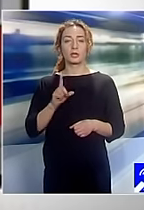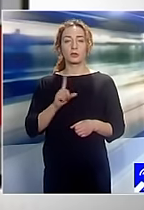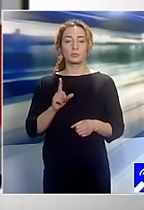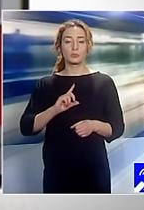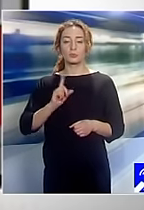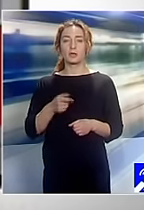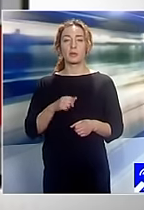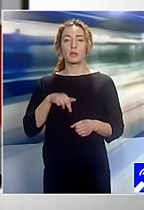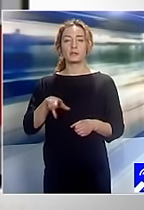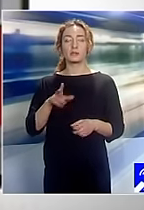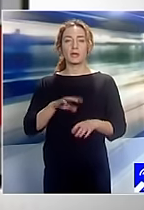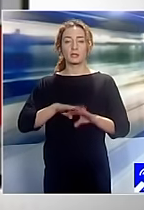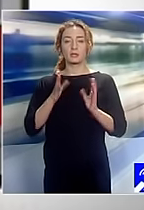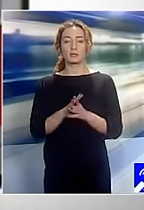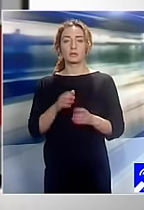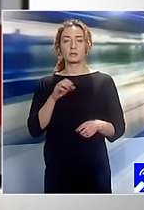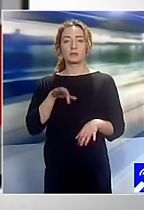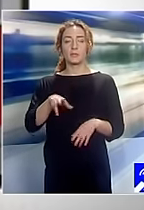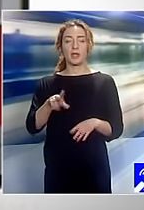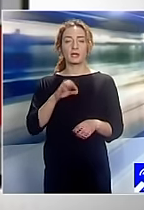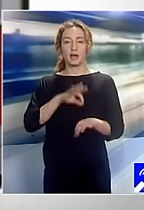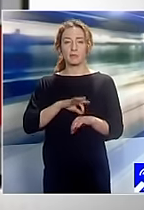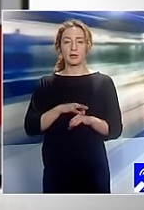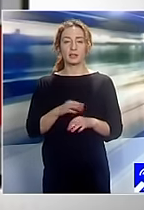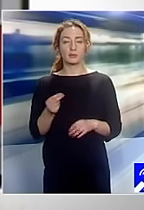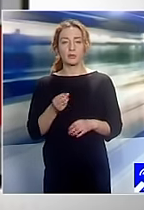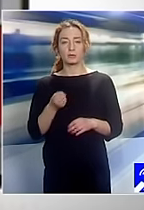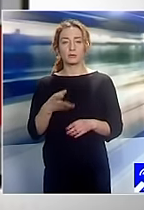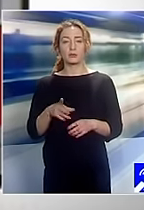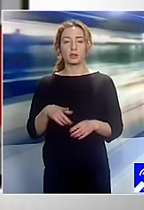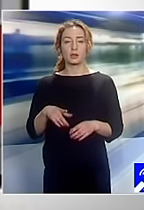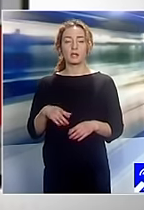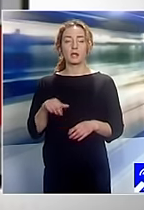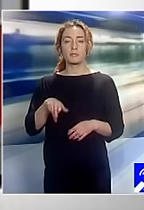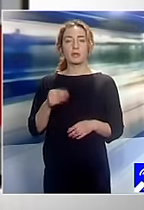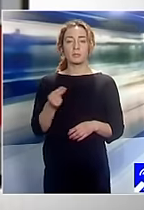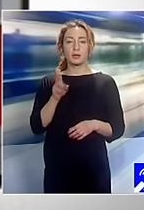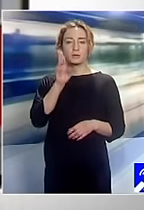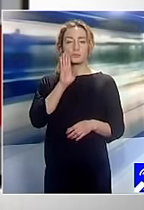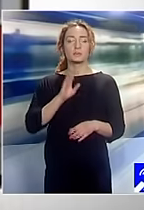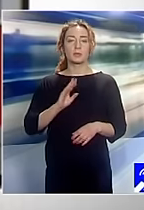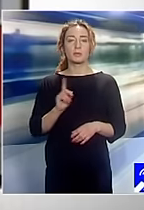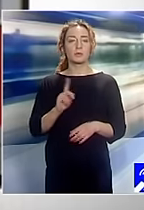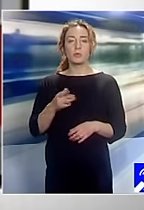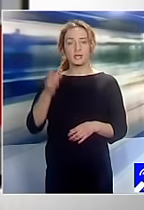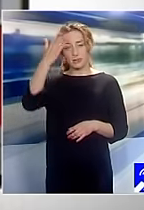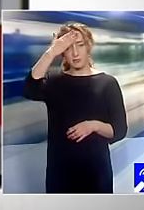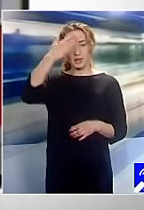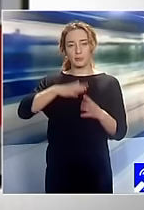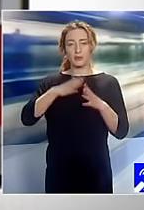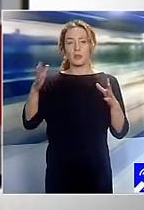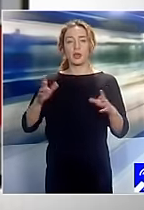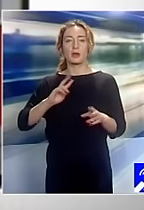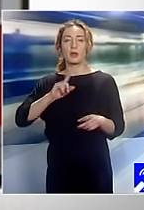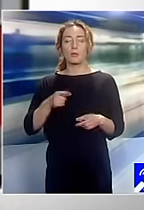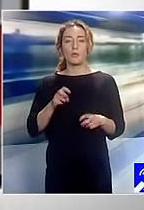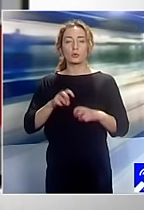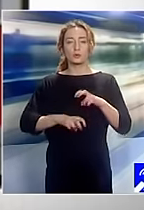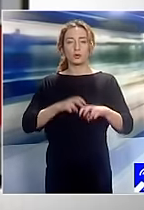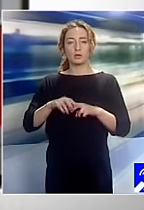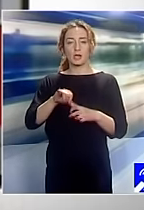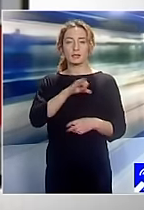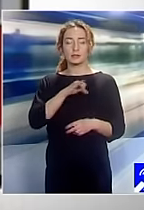trebuie neapărat să meargă toți oamenii la medic. De ce? Se duc pentru un lucru simplu, nu au febră foarte mare, sunt lucruri care le pot controla